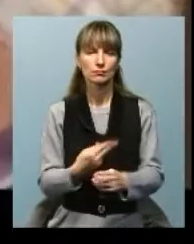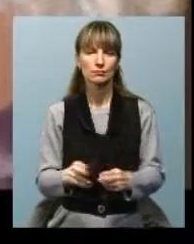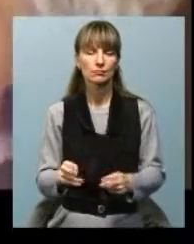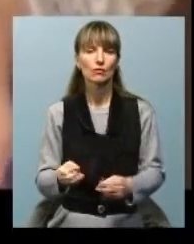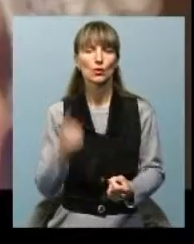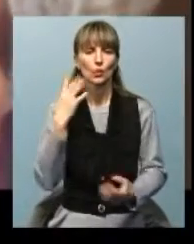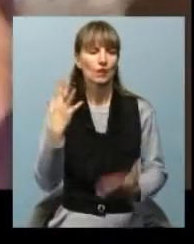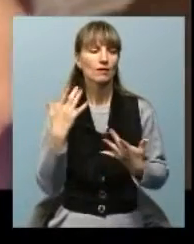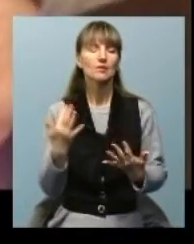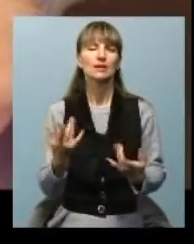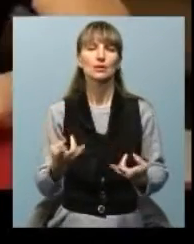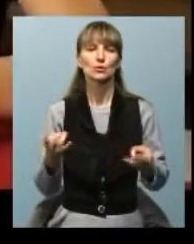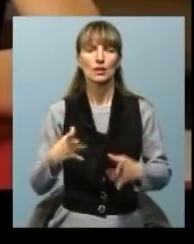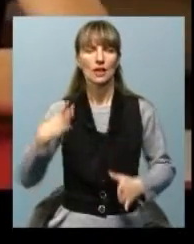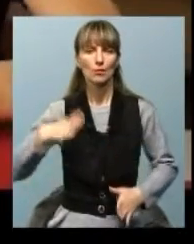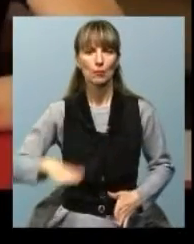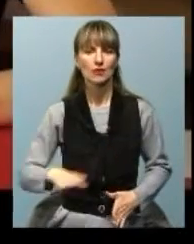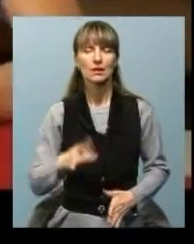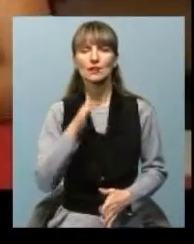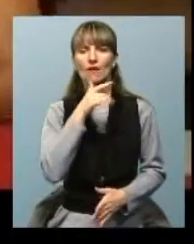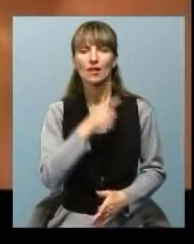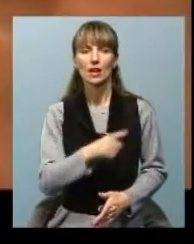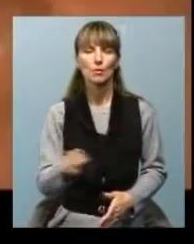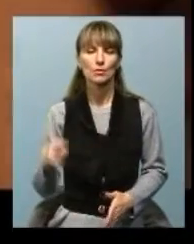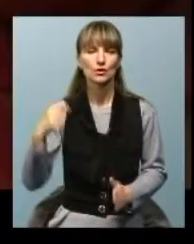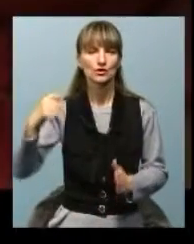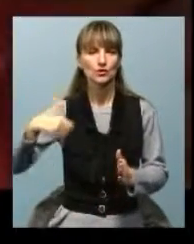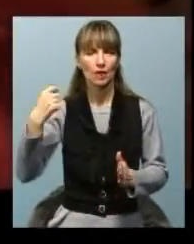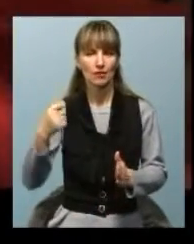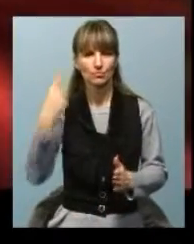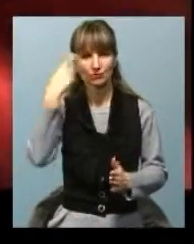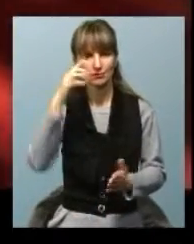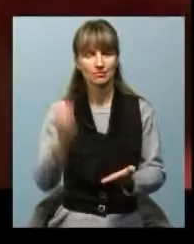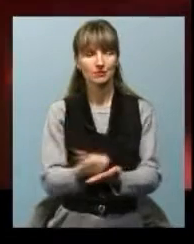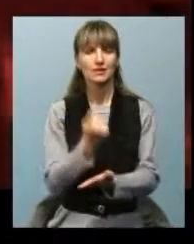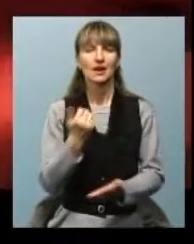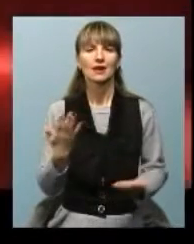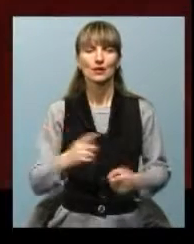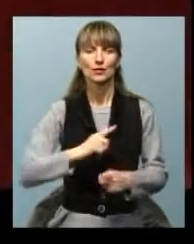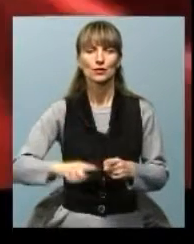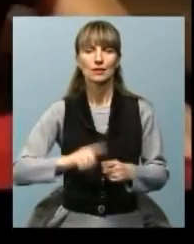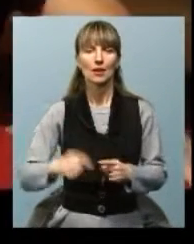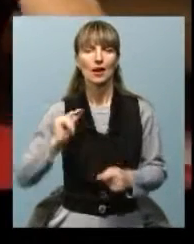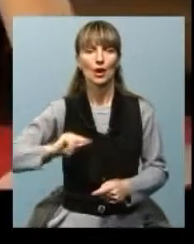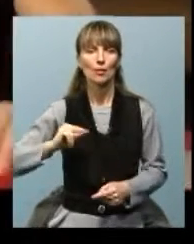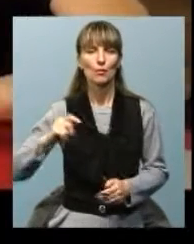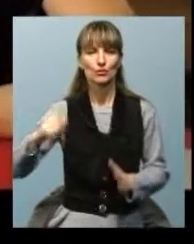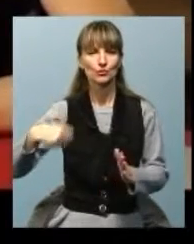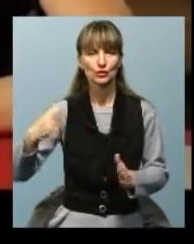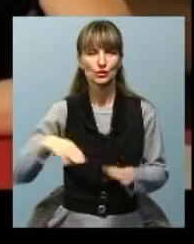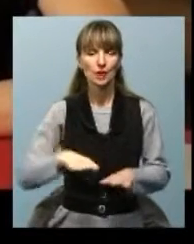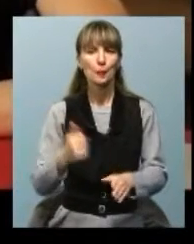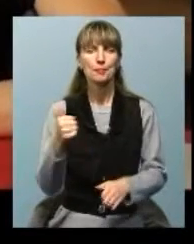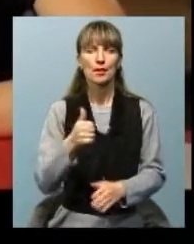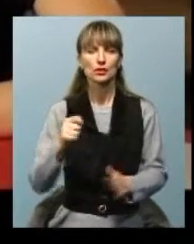Уявляєте, яке для цього потрібне терпіння? Але з часом винайшли швейну машинку, яка значно прискорює роботу кравців. Перша швейна